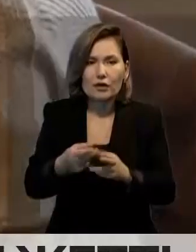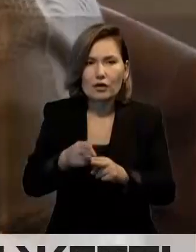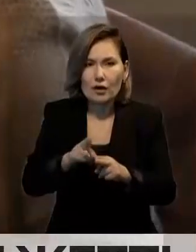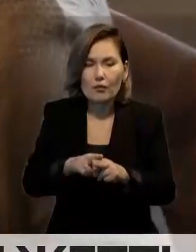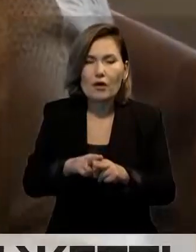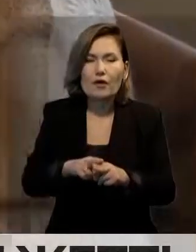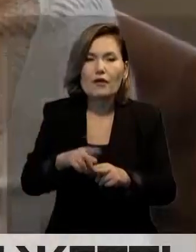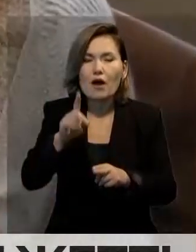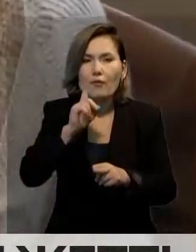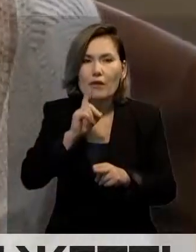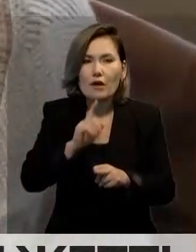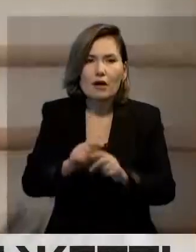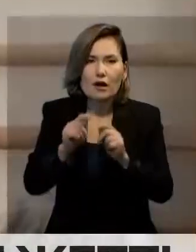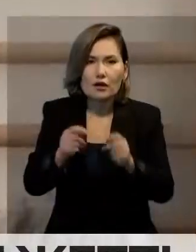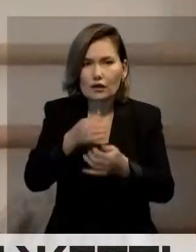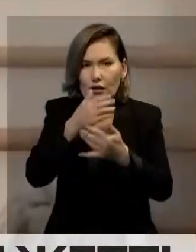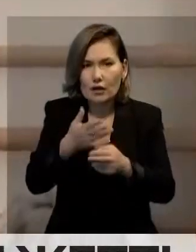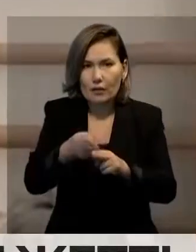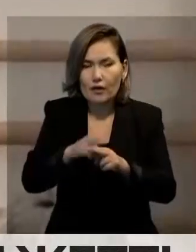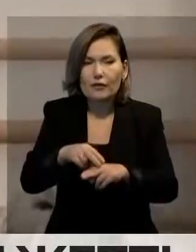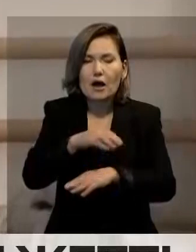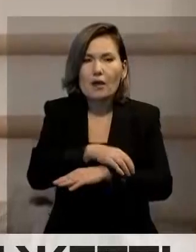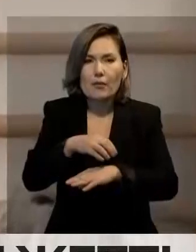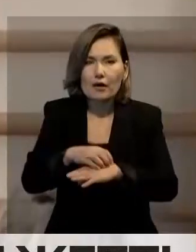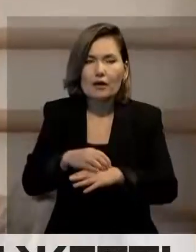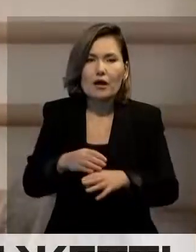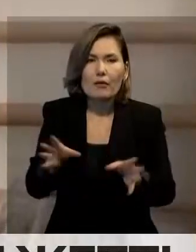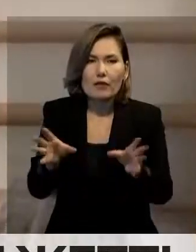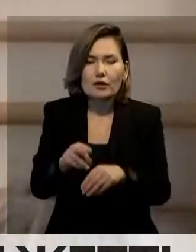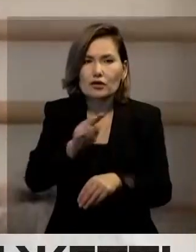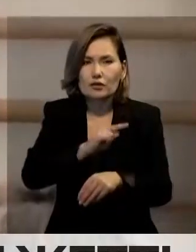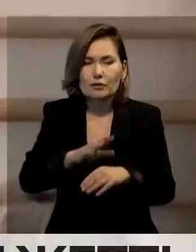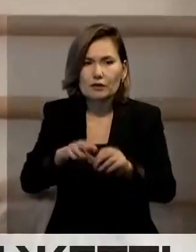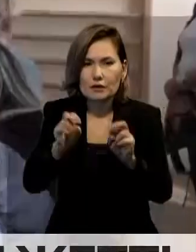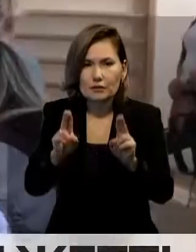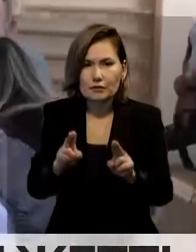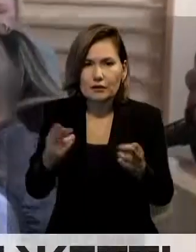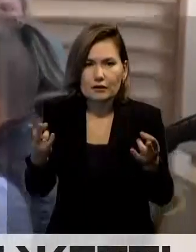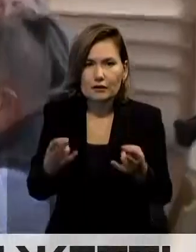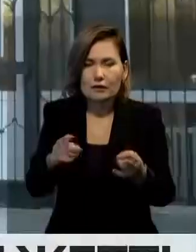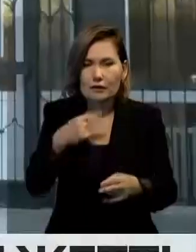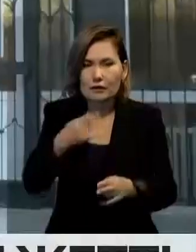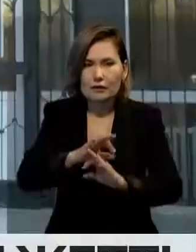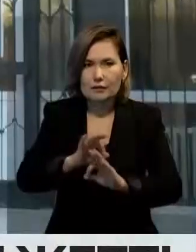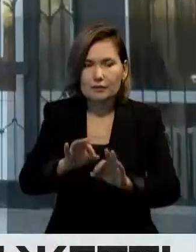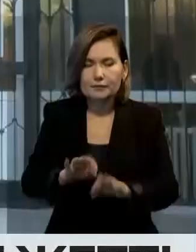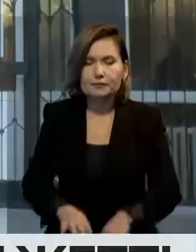құруға жеткіліксіз болып тұр. Сондықтан аталған партия өзіне одақтас іздеу қажет, дейді сарапшылар.